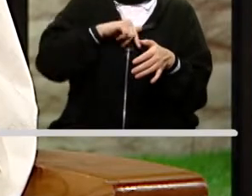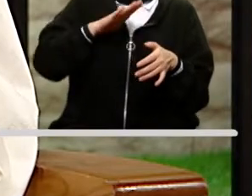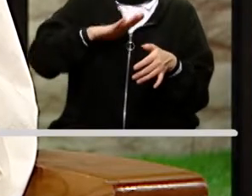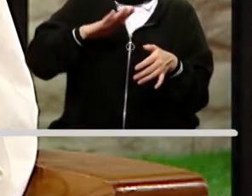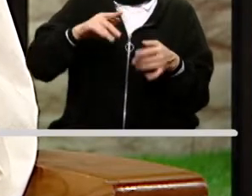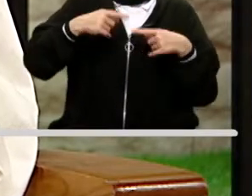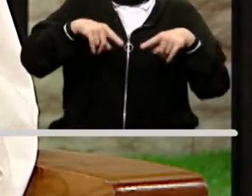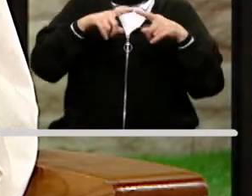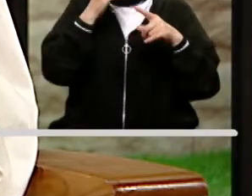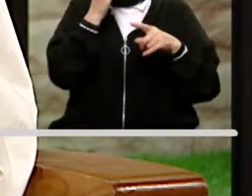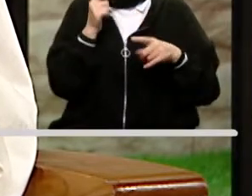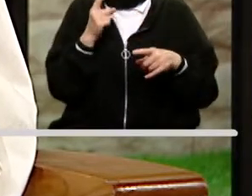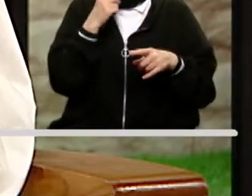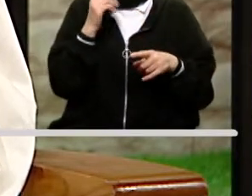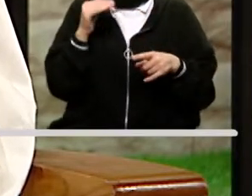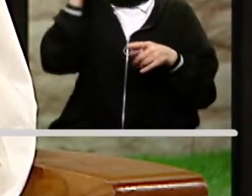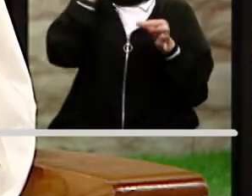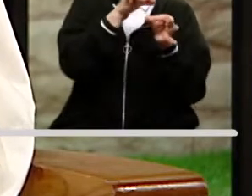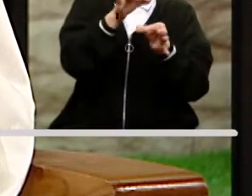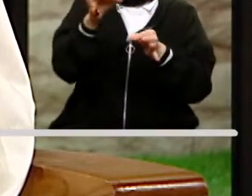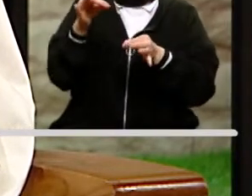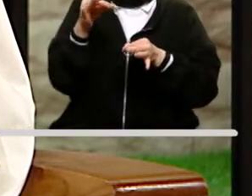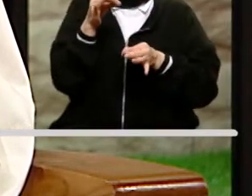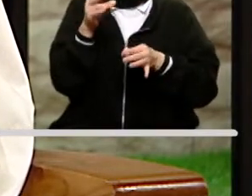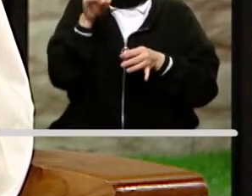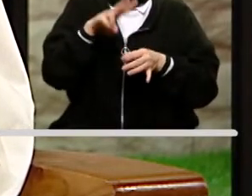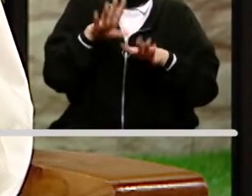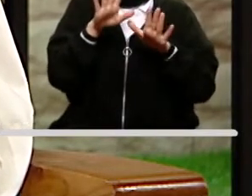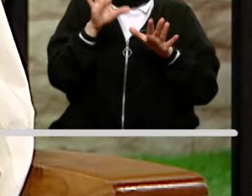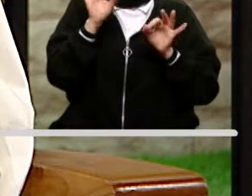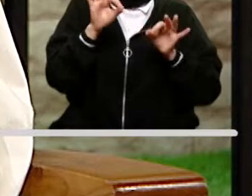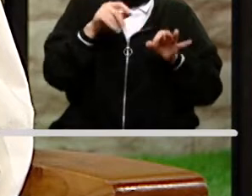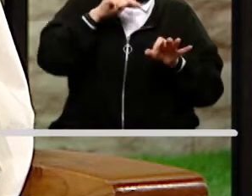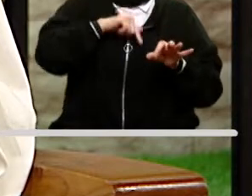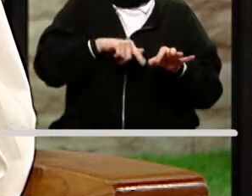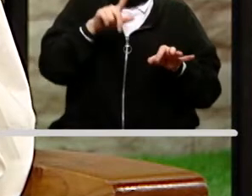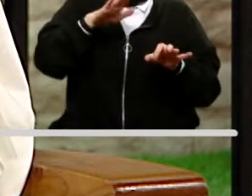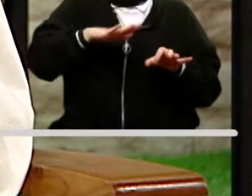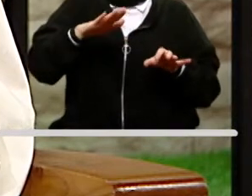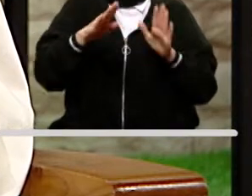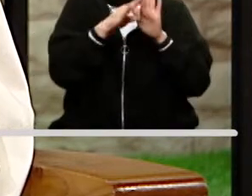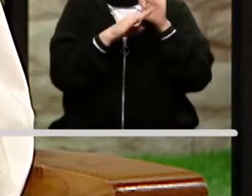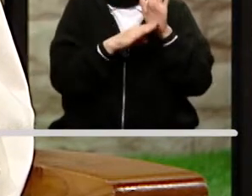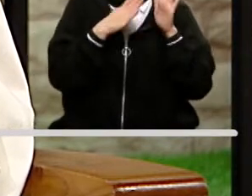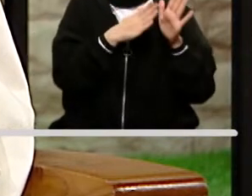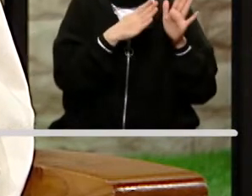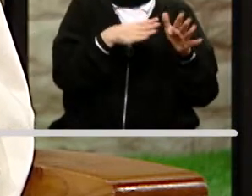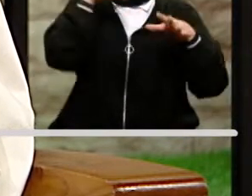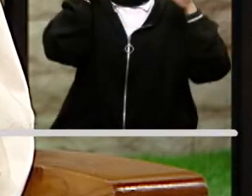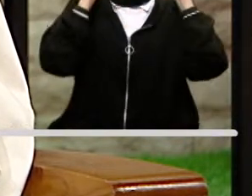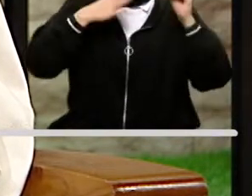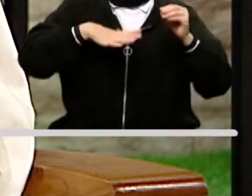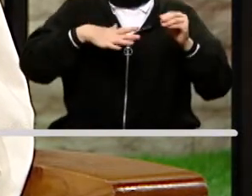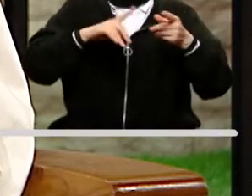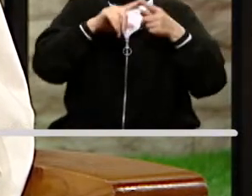biz yetişkinler de öldürmeyelim. Merak duygumuzu canlı tutalım ki geleceğin nesillerine de bunu yaşatalım. Yani öğrenmek istiyorsak